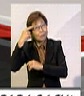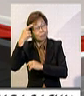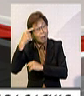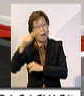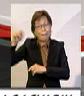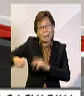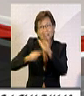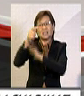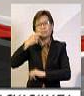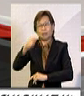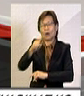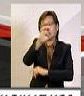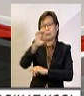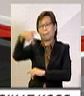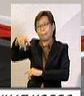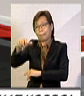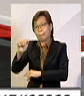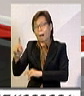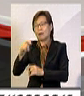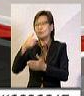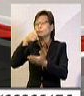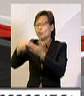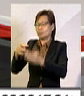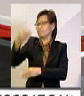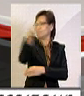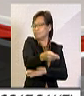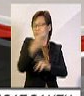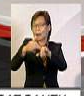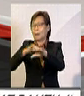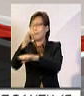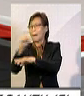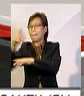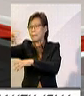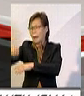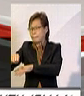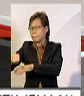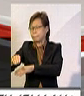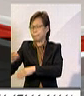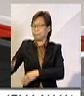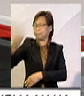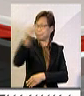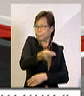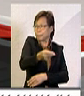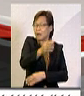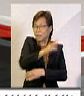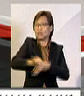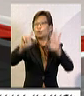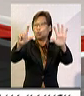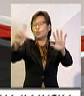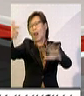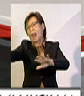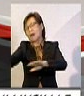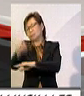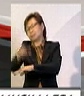Kuala Lumpur mengarahkan Deepak menyerahkan dokumen berkaitan daripada bekas Perdana Menteri Datuk Seri Najib Tun Razak dan tujuh yang